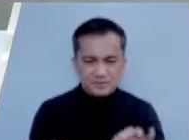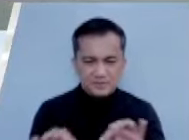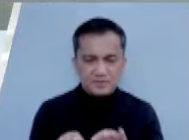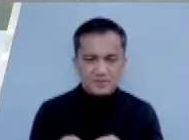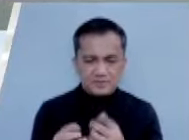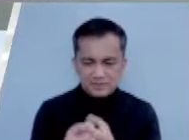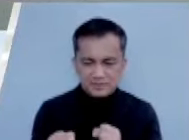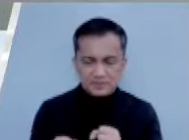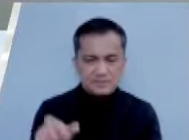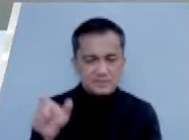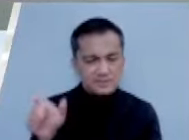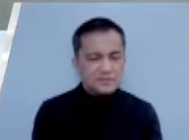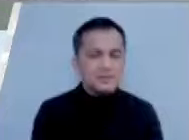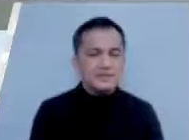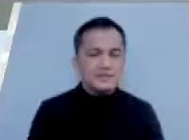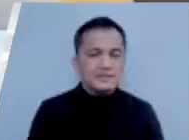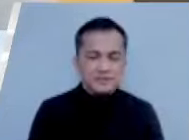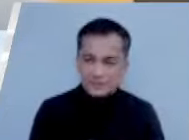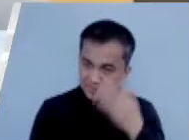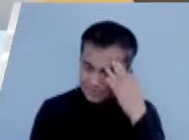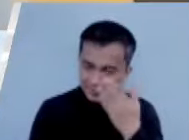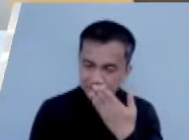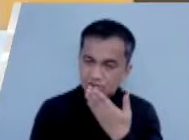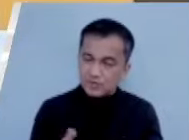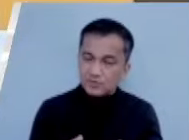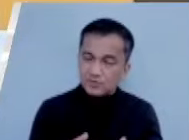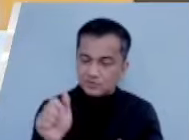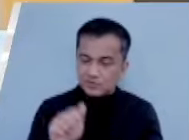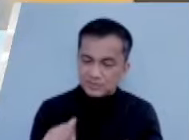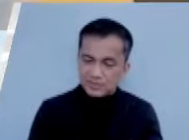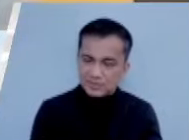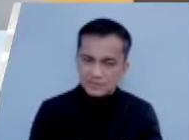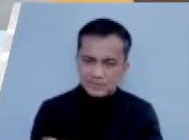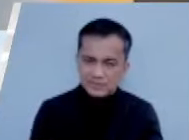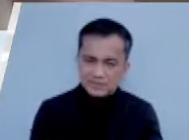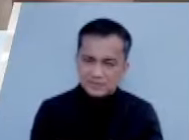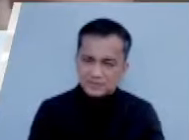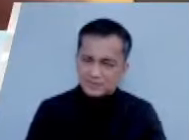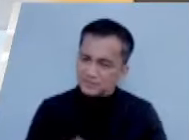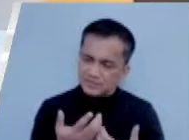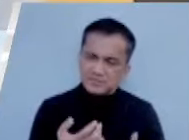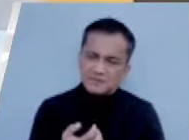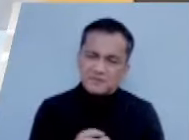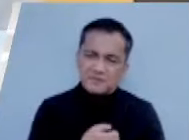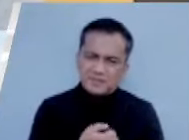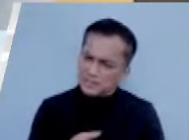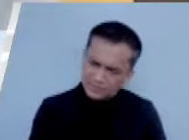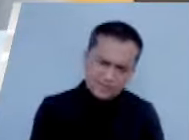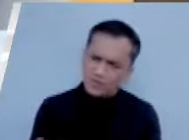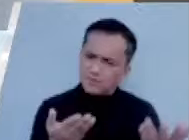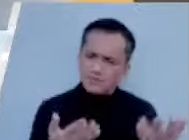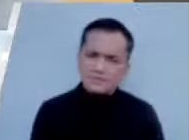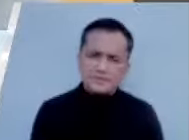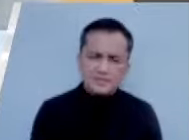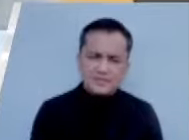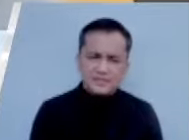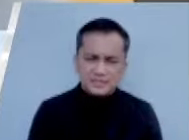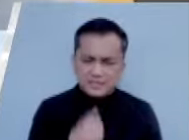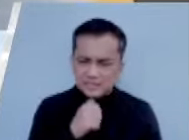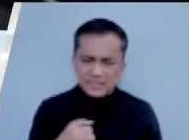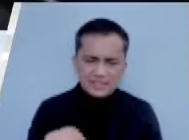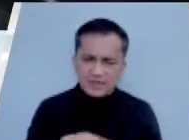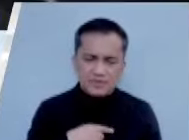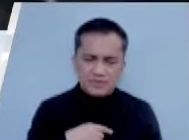know, yeah. If you're a good artist, they want to express their opinion, go ahead. But it's not our reality. It's not who